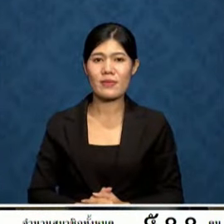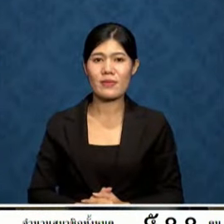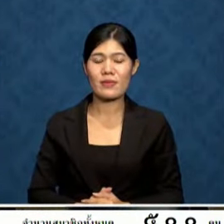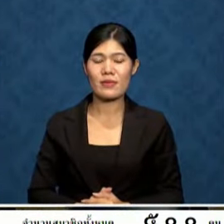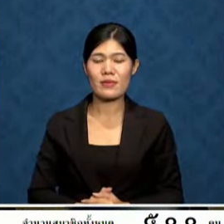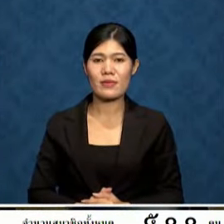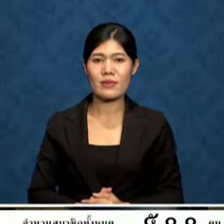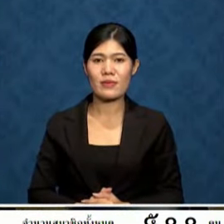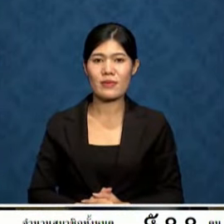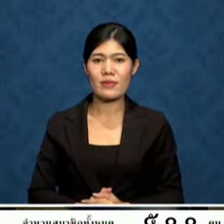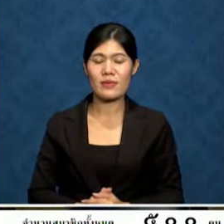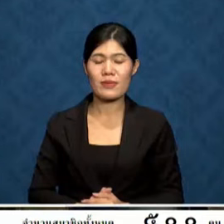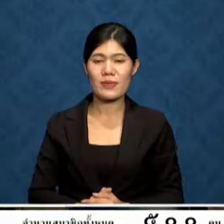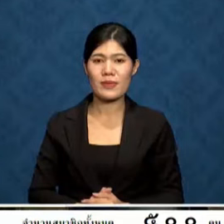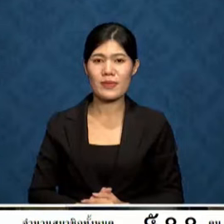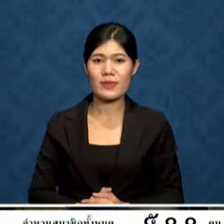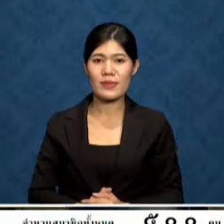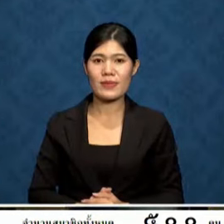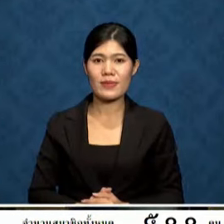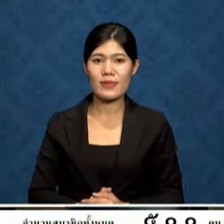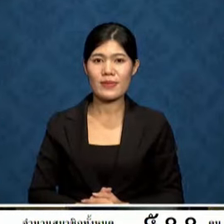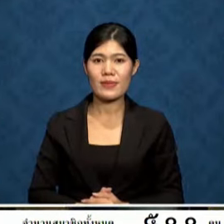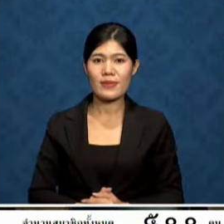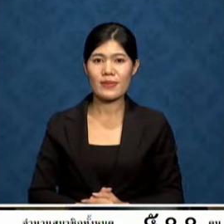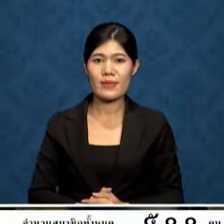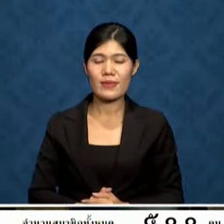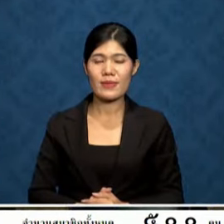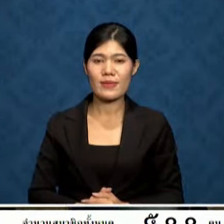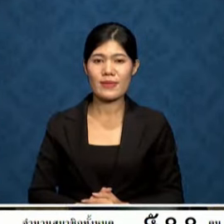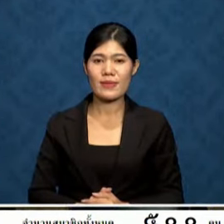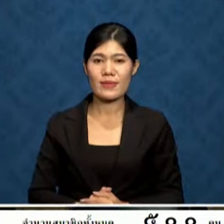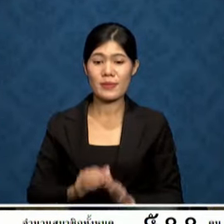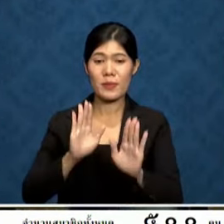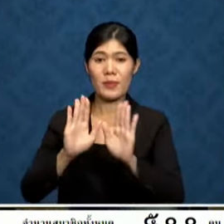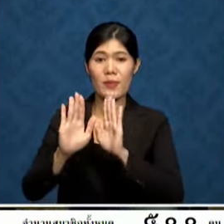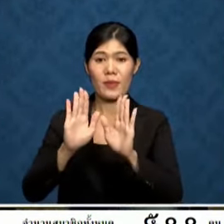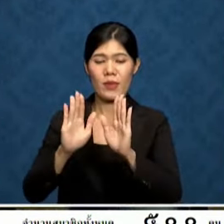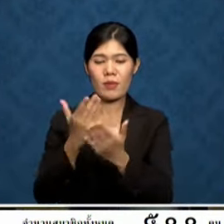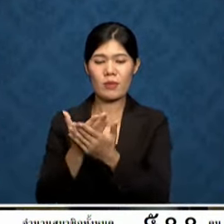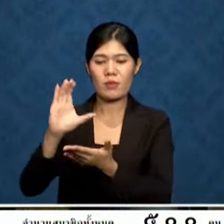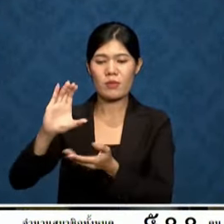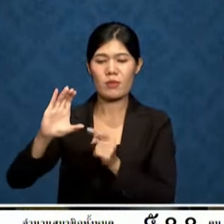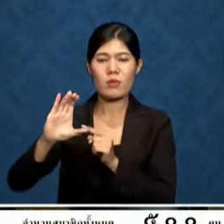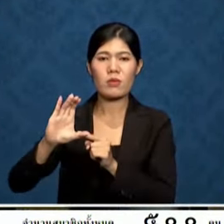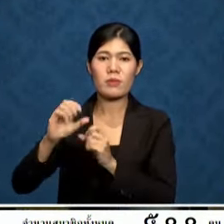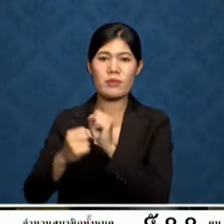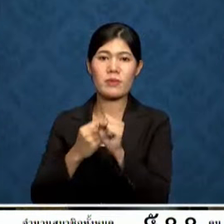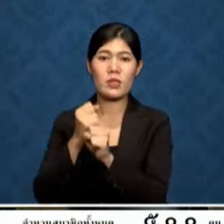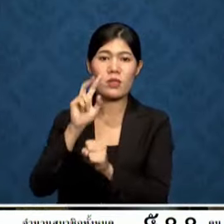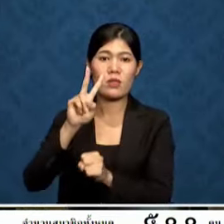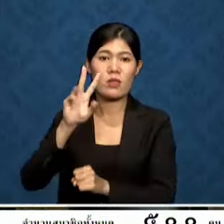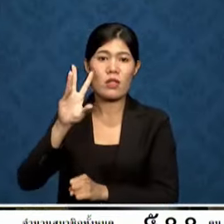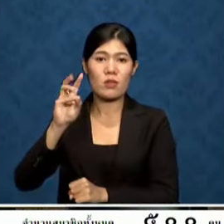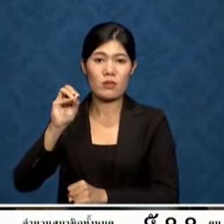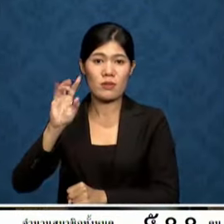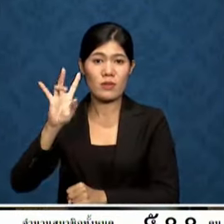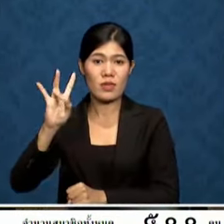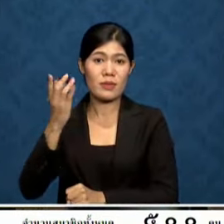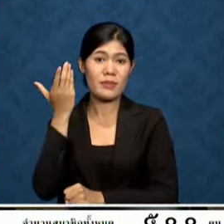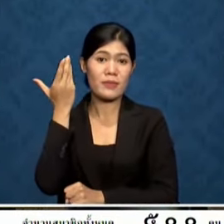ครับซึ่งเมื่อเทียบกับงบประมาณปี2567ฉบับที่ผ่านมาก่อนหน้า